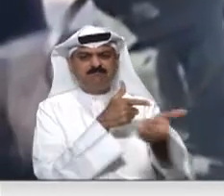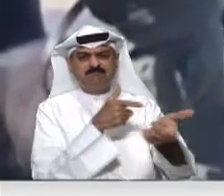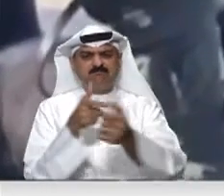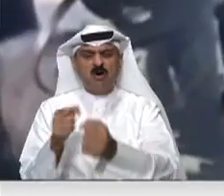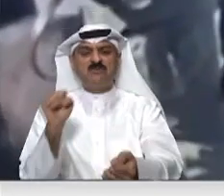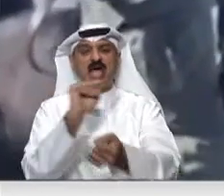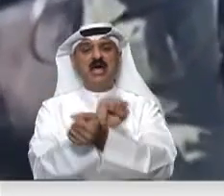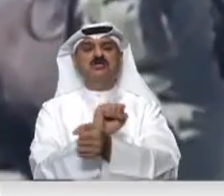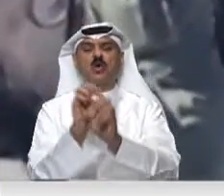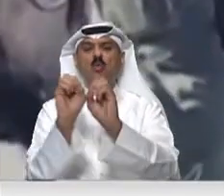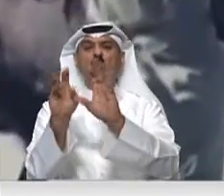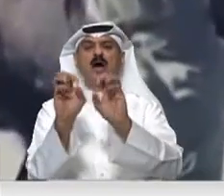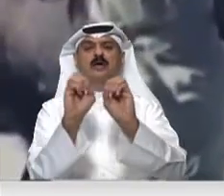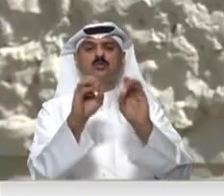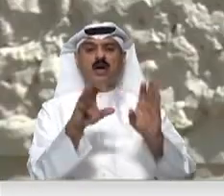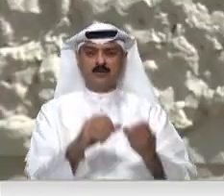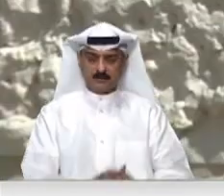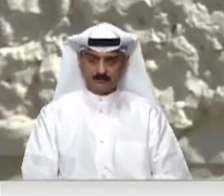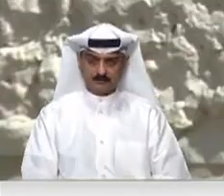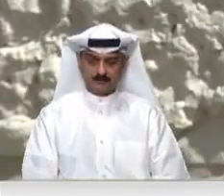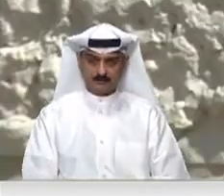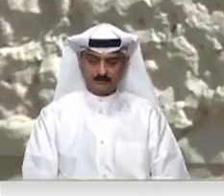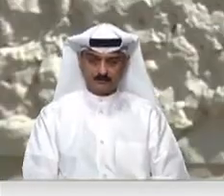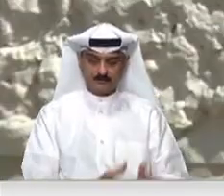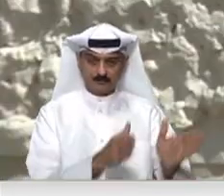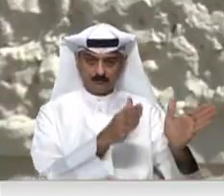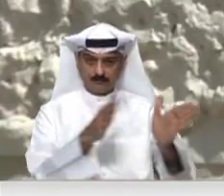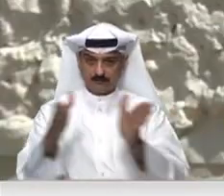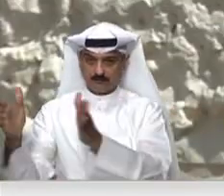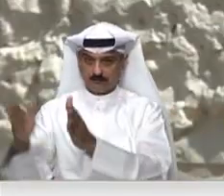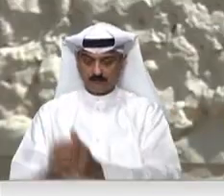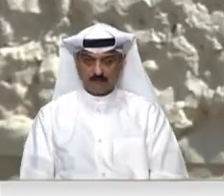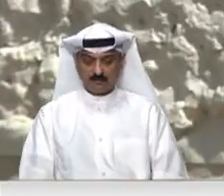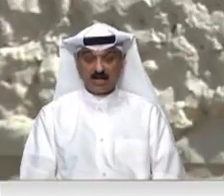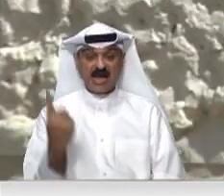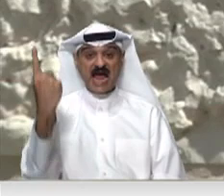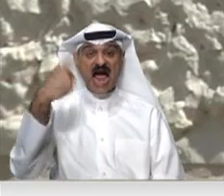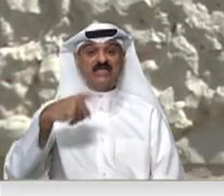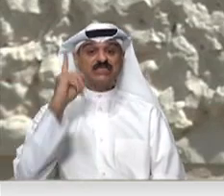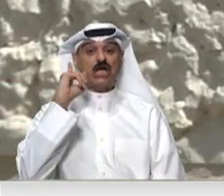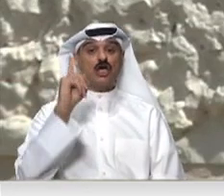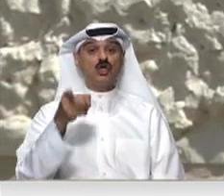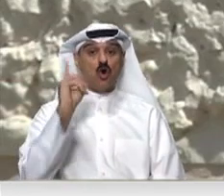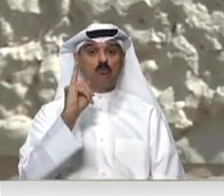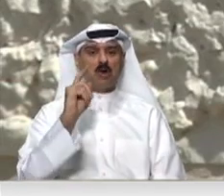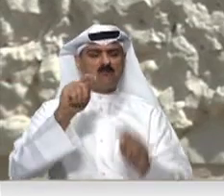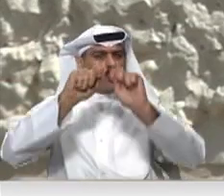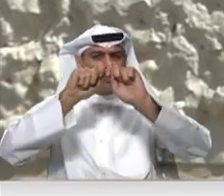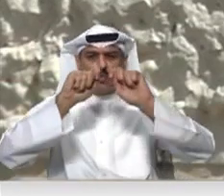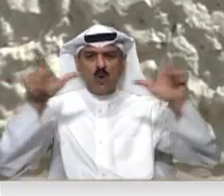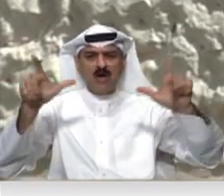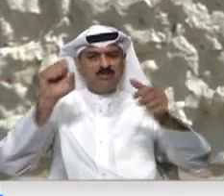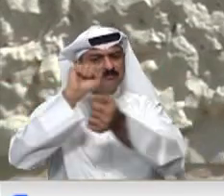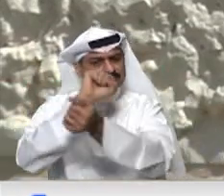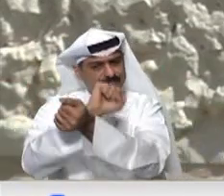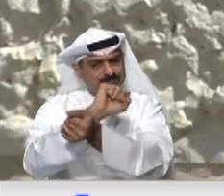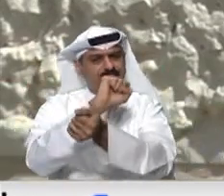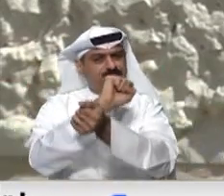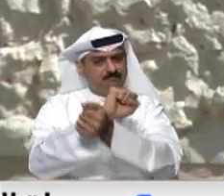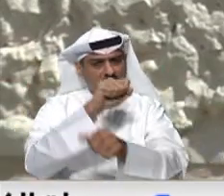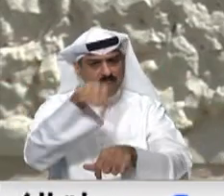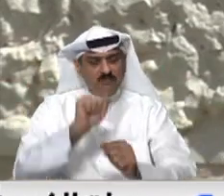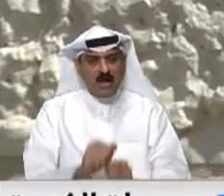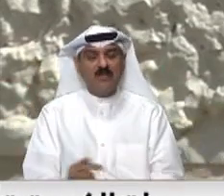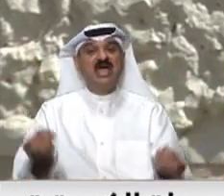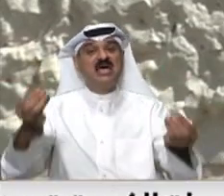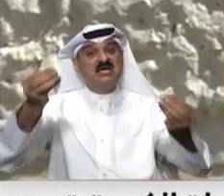واعتقال عشرات الفلسطينيين. الشيء الملفت خلال 10 أيام الماضية يعني الاعتقالات أو أعداد